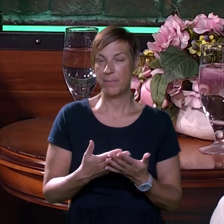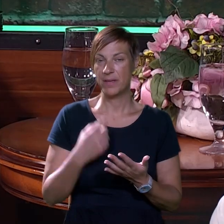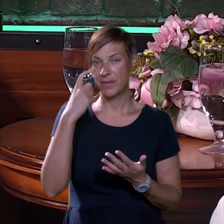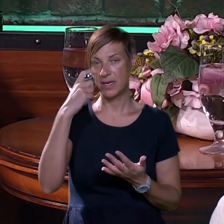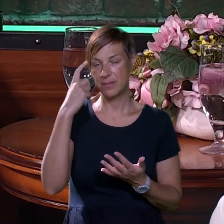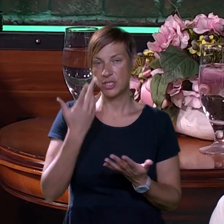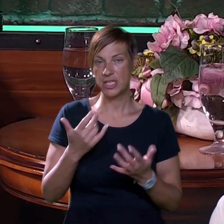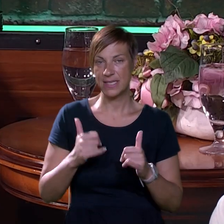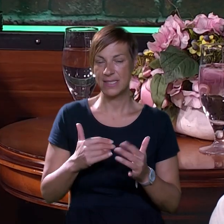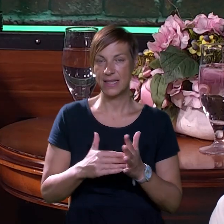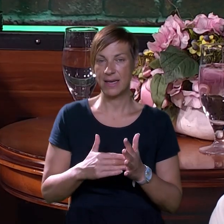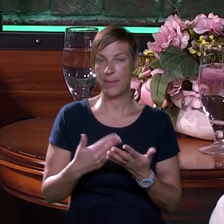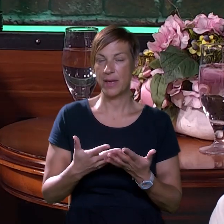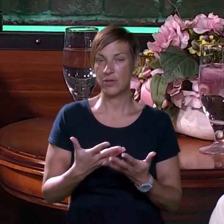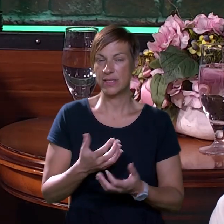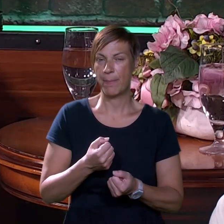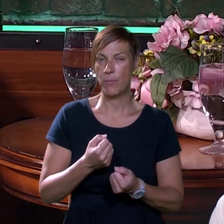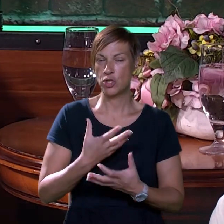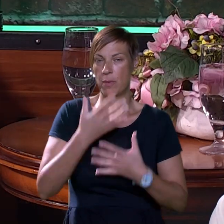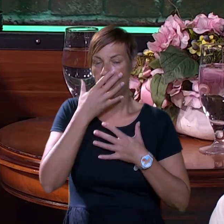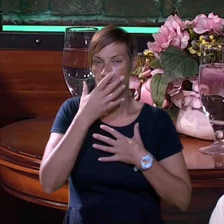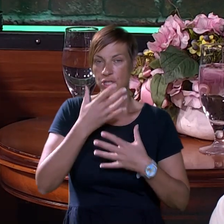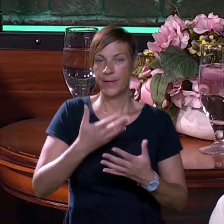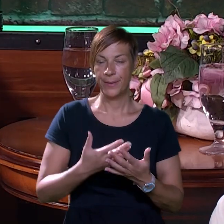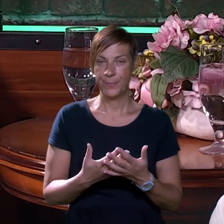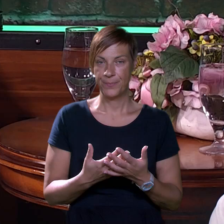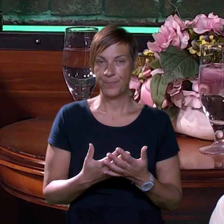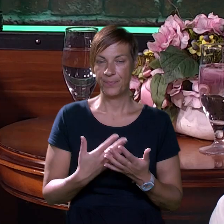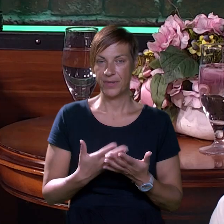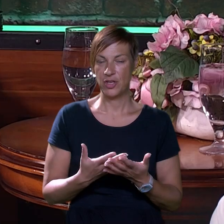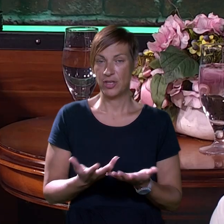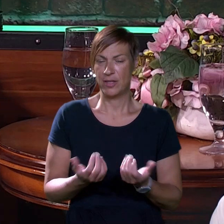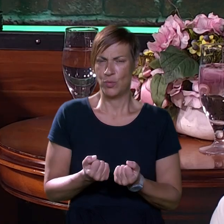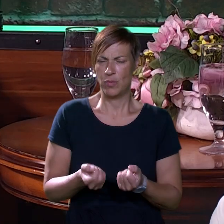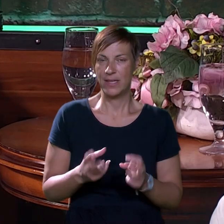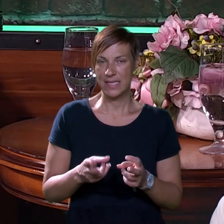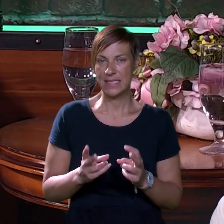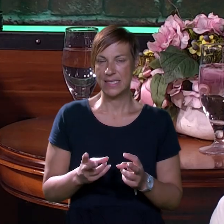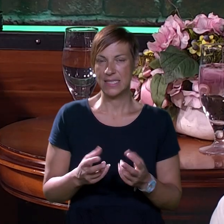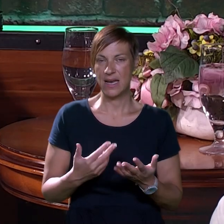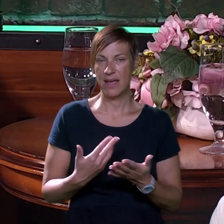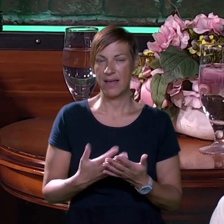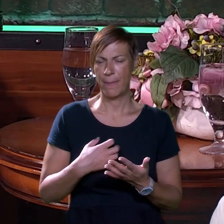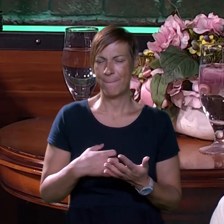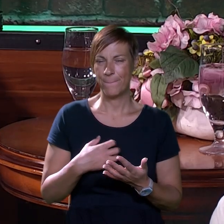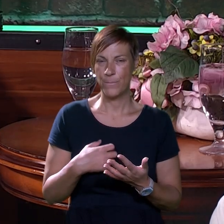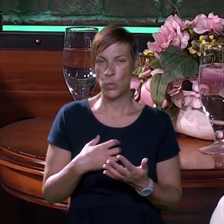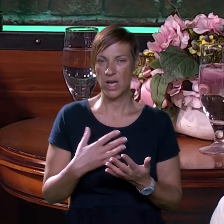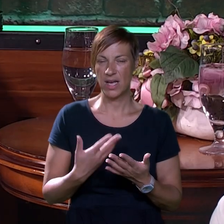razmišljala šta sad trebam napraviti ako se počne gušiti. I onda te uhvati taj muka,